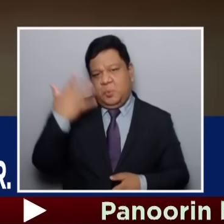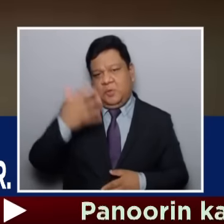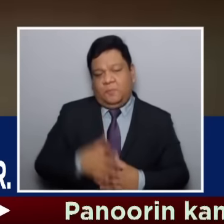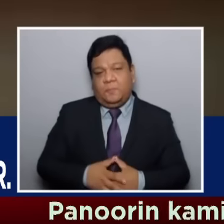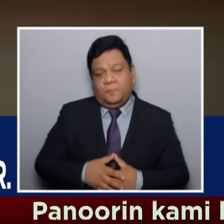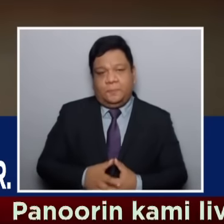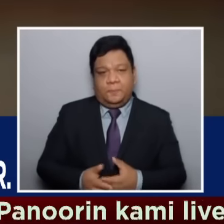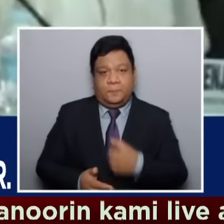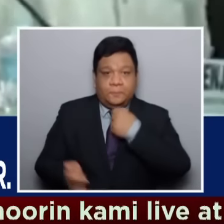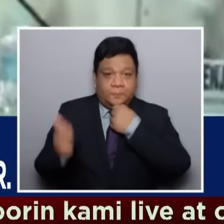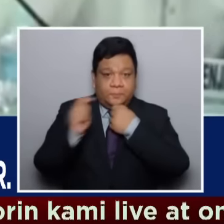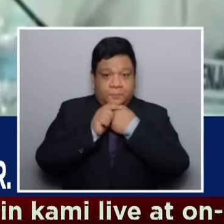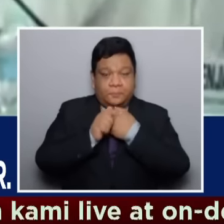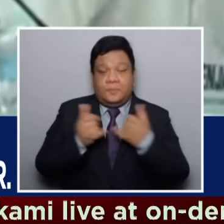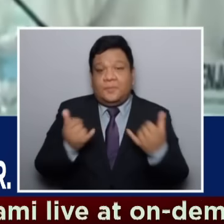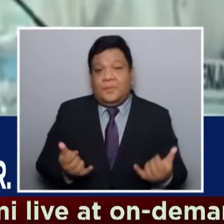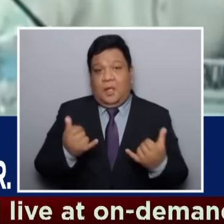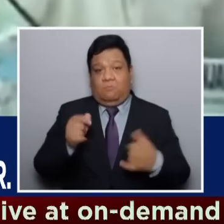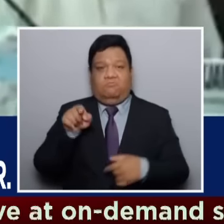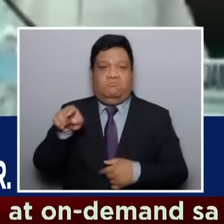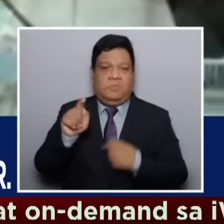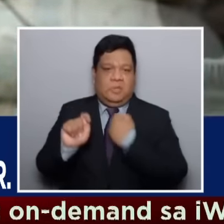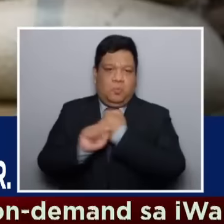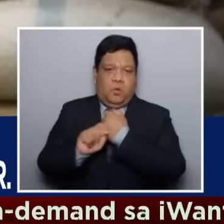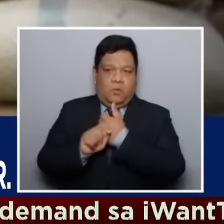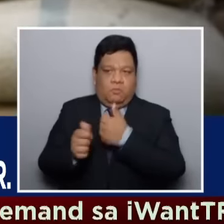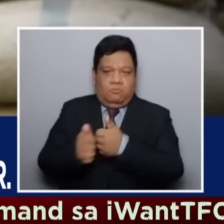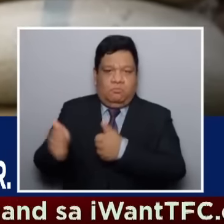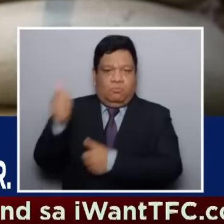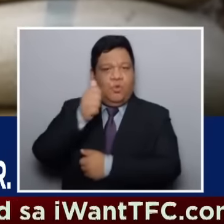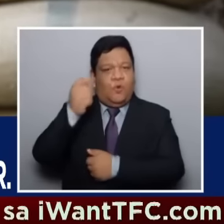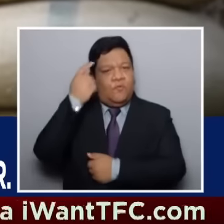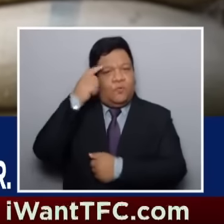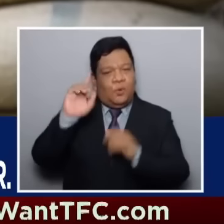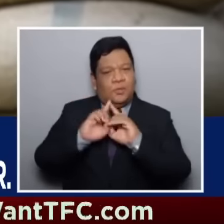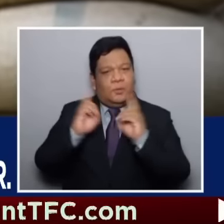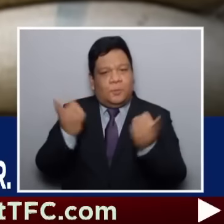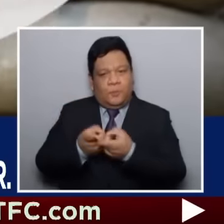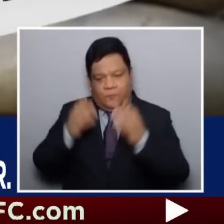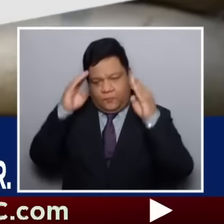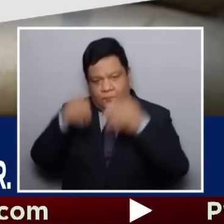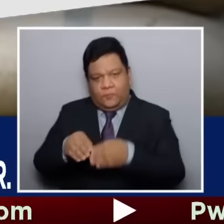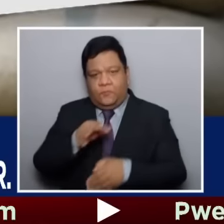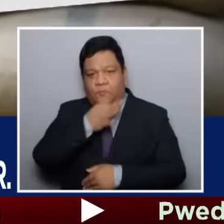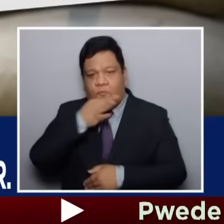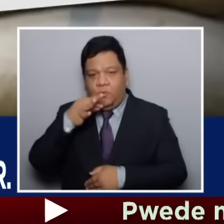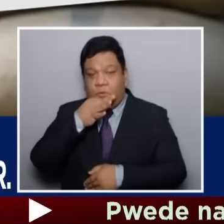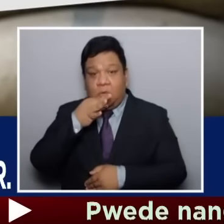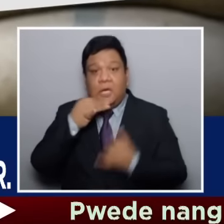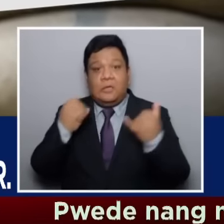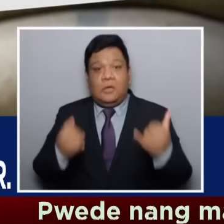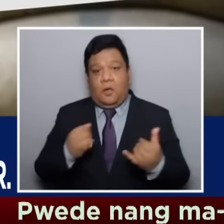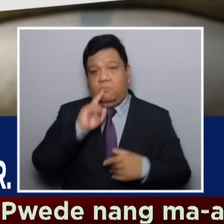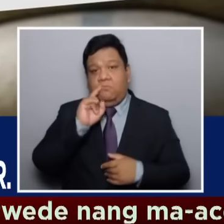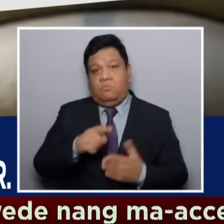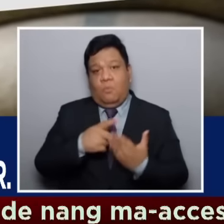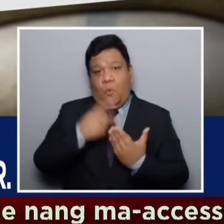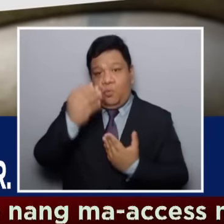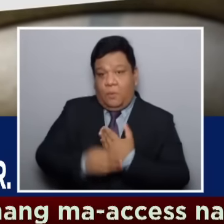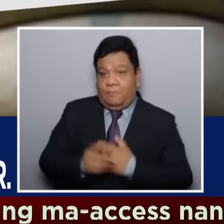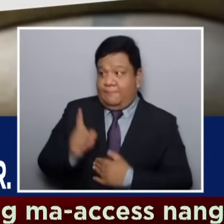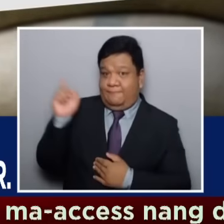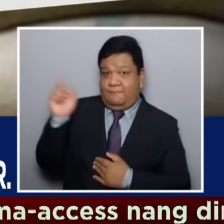of Agriculture. At inatasan na ang ahensya na ipatupad ang Masagana 150 at Masagana 200. Dalawang proyektong